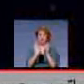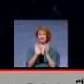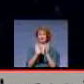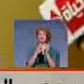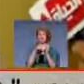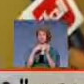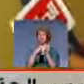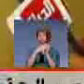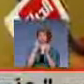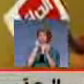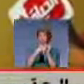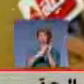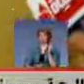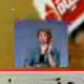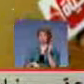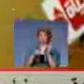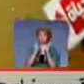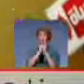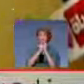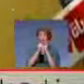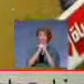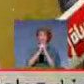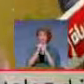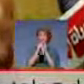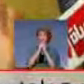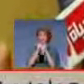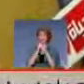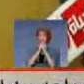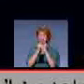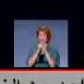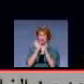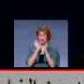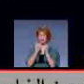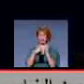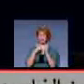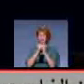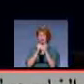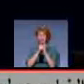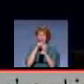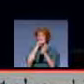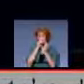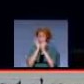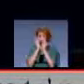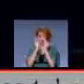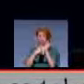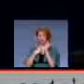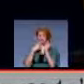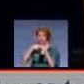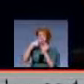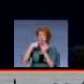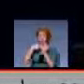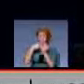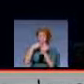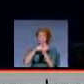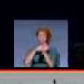اعتقد ان النفس اللي طالع بالقران هو ده اللي بيعمر اللي جه في النص الشرع الشريف بيقول ايه؟ سوره البقره،